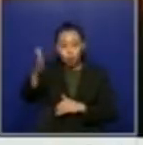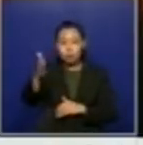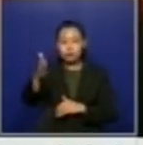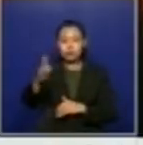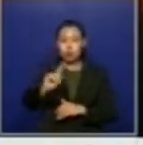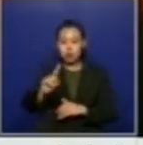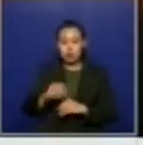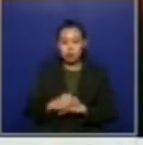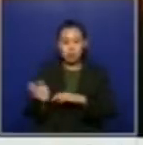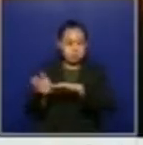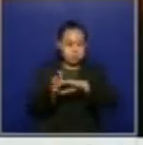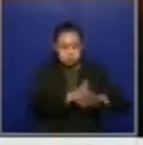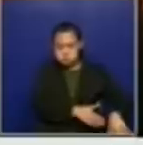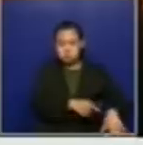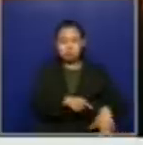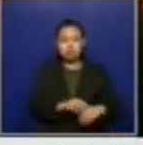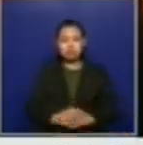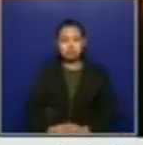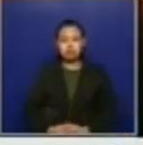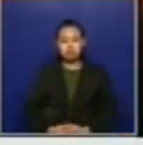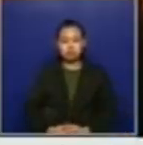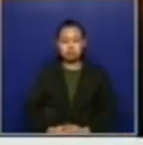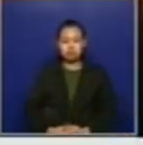ไหนนะมันต้องออกไปจากแผ่นดินนี้ฮะ